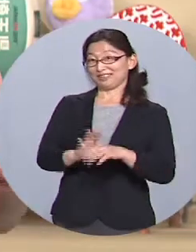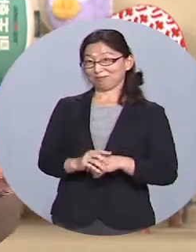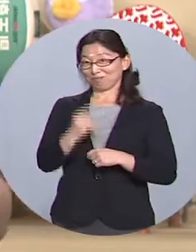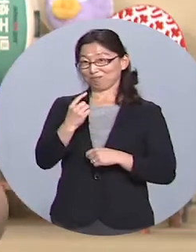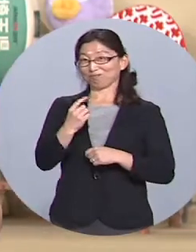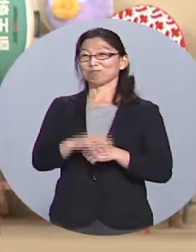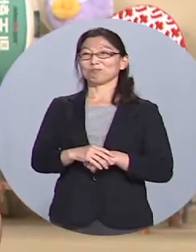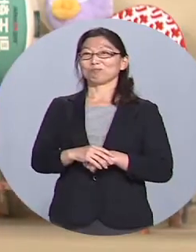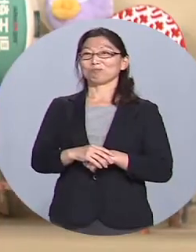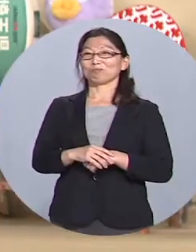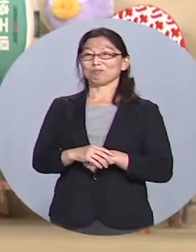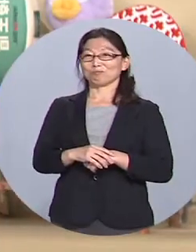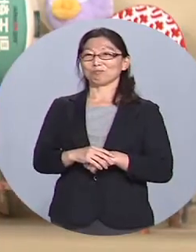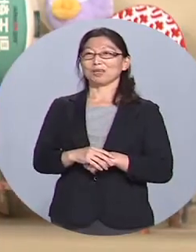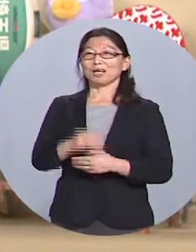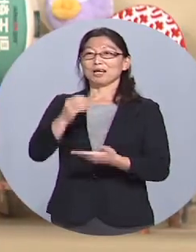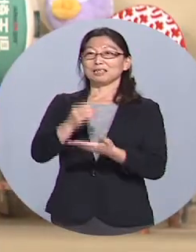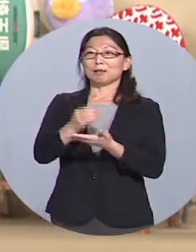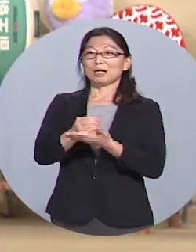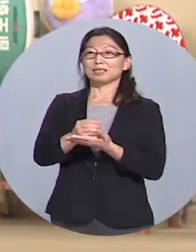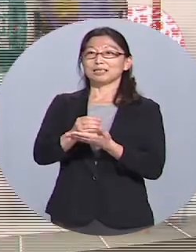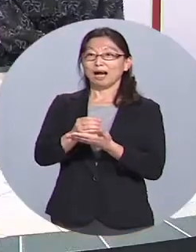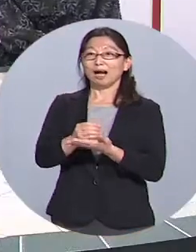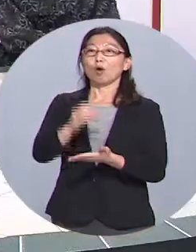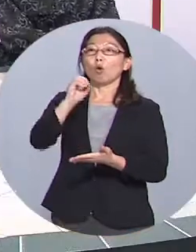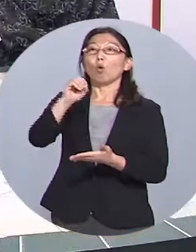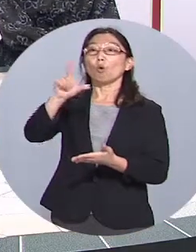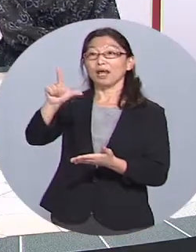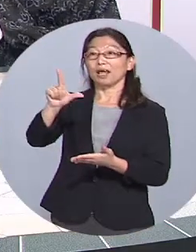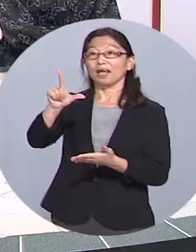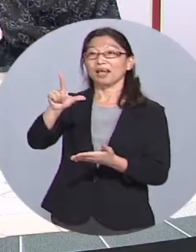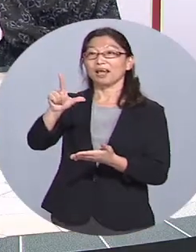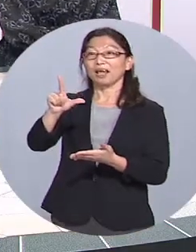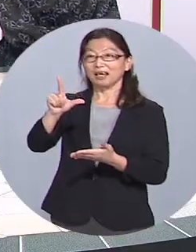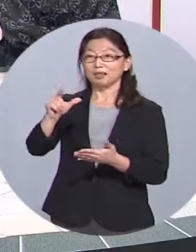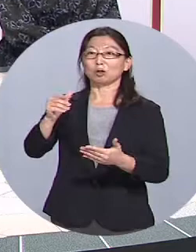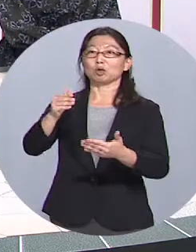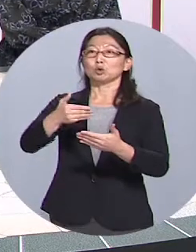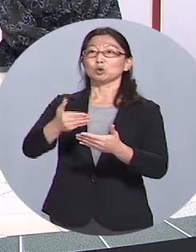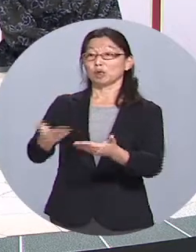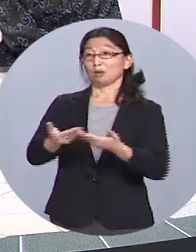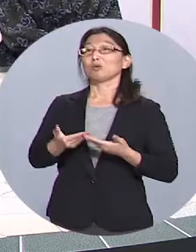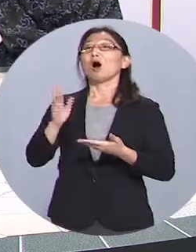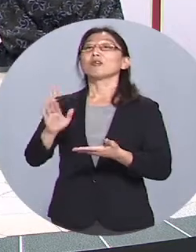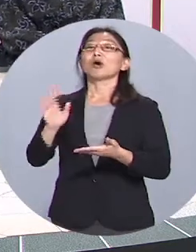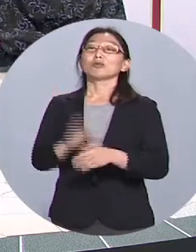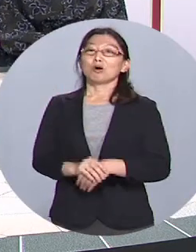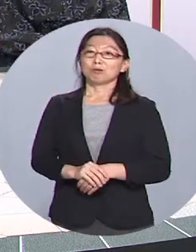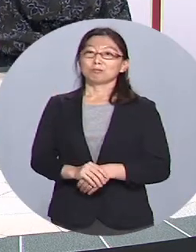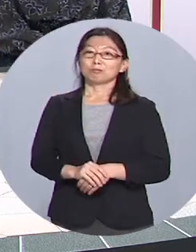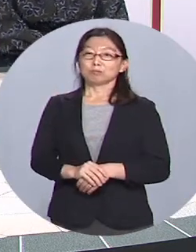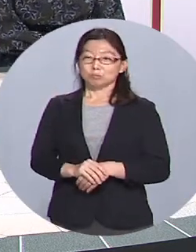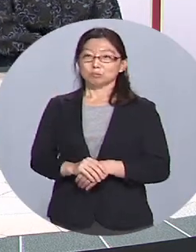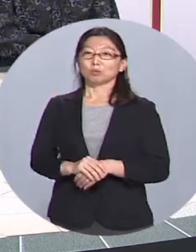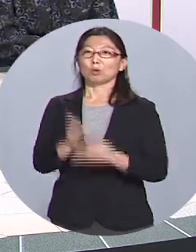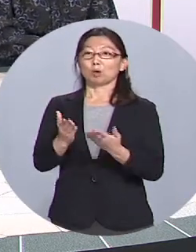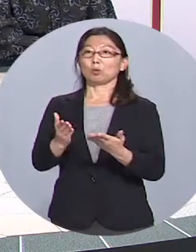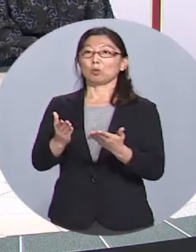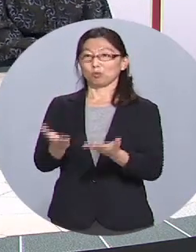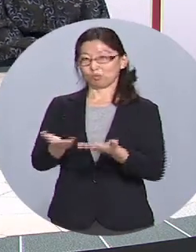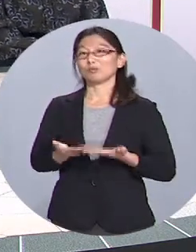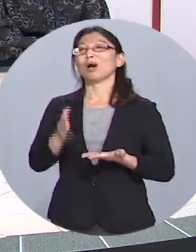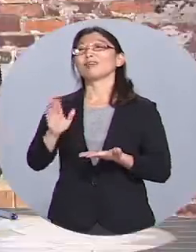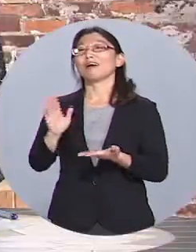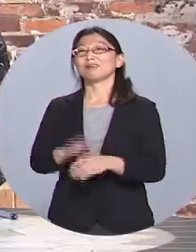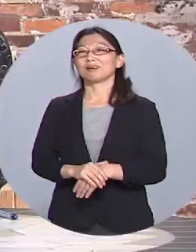この番組でも取り上げましたけど、狭山茶オレっていう、 飲み物、 抹茶ミルク、 はい、あるんだ。 給食で出てたんです よ。すごいですね。